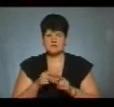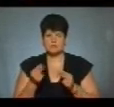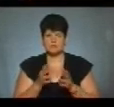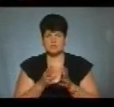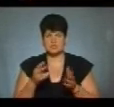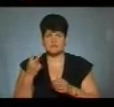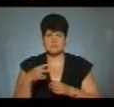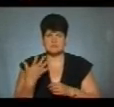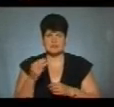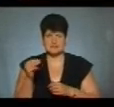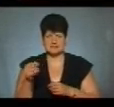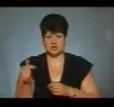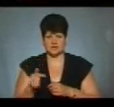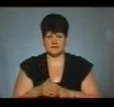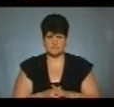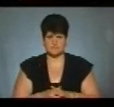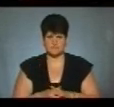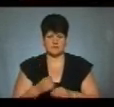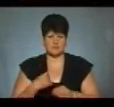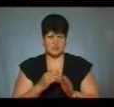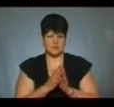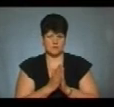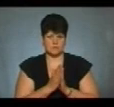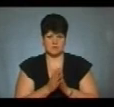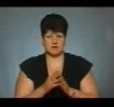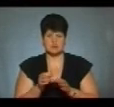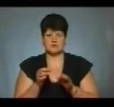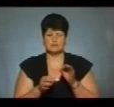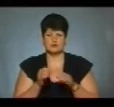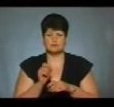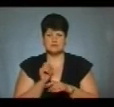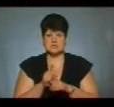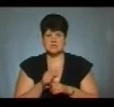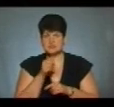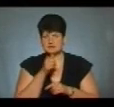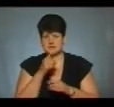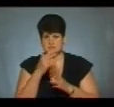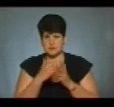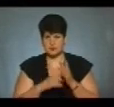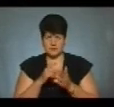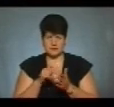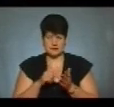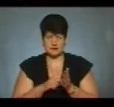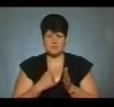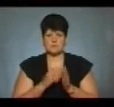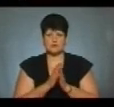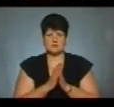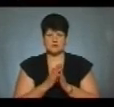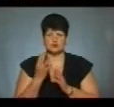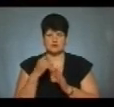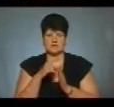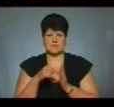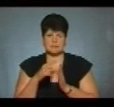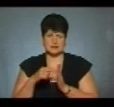більше 25 тисяч гривень. Тому ми клопотали в суду призначення експертизи з переліком питань. Ми попросили чотири